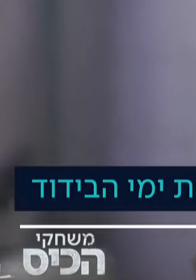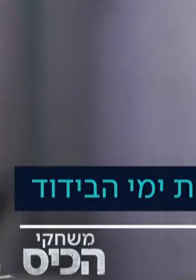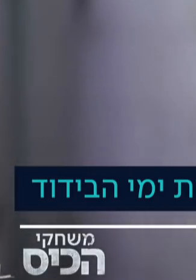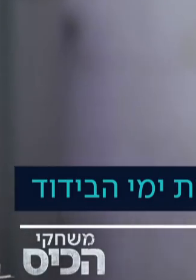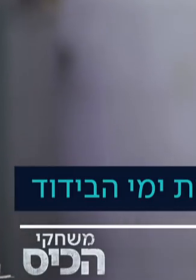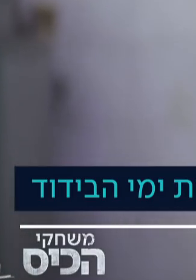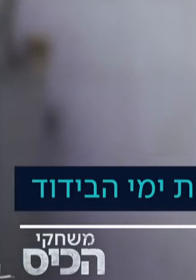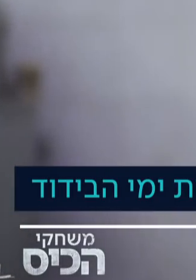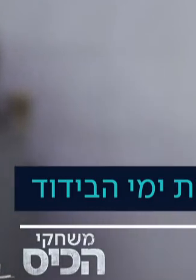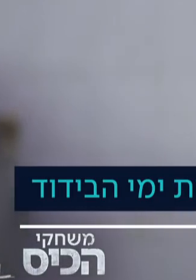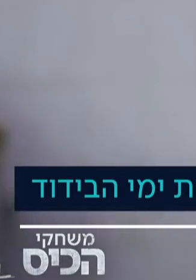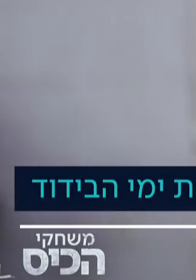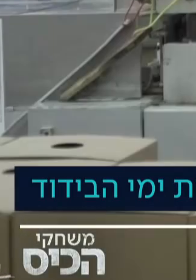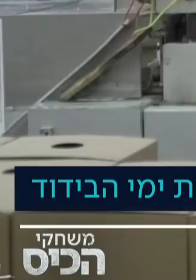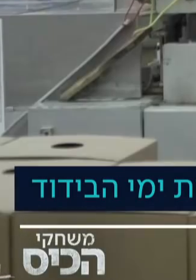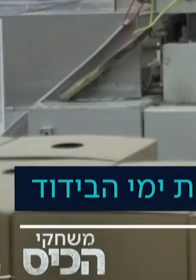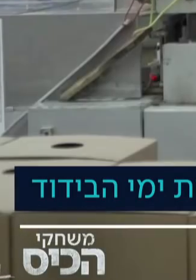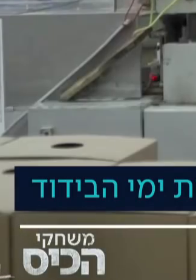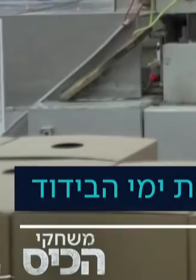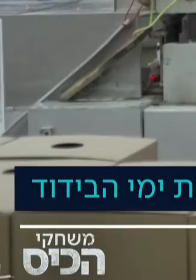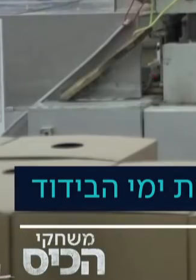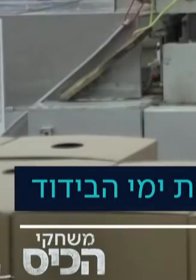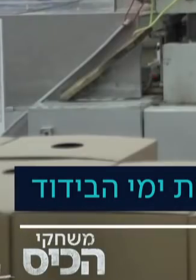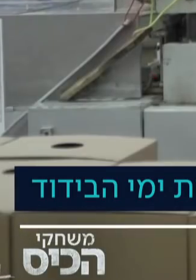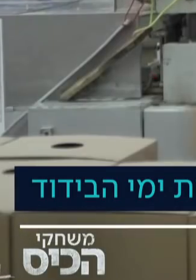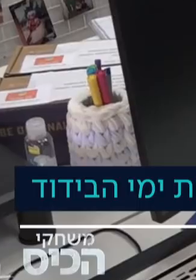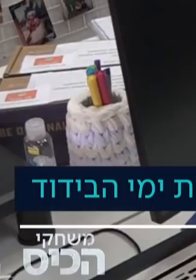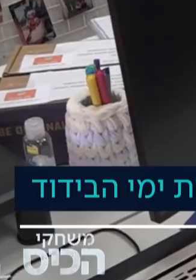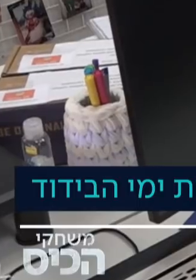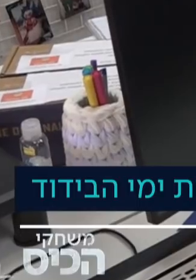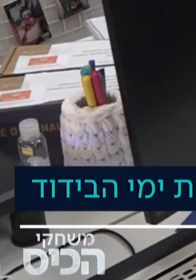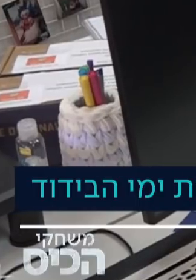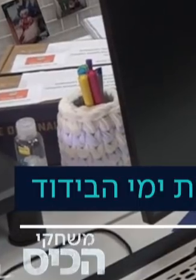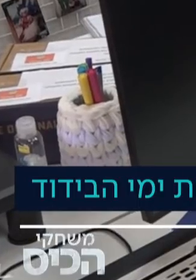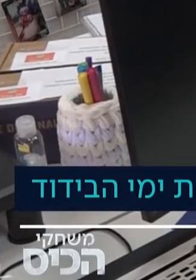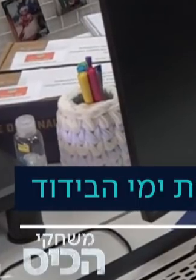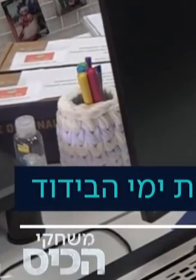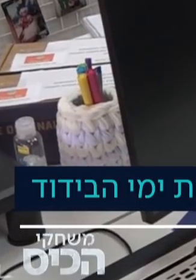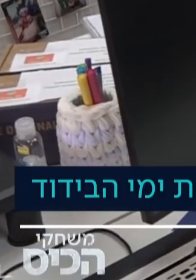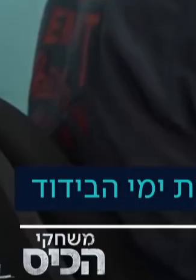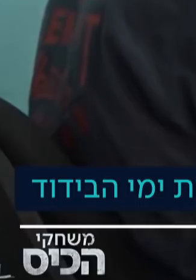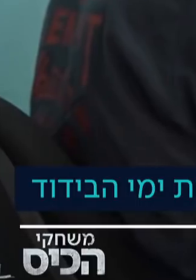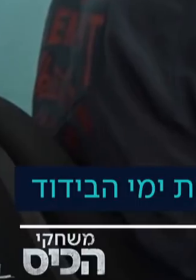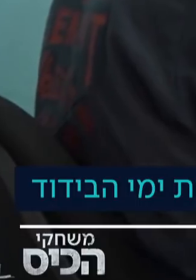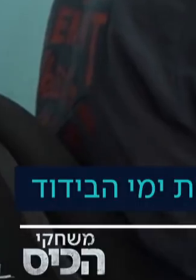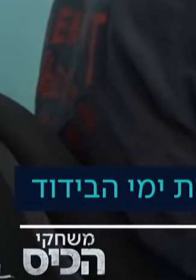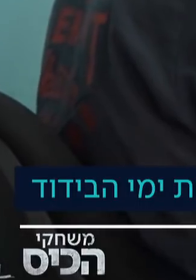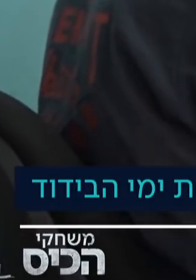המדינה כדי שתחזיר להן את עלויות ימי הבידוד של העובדים שלהן. החברות טוענות שהבידוד עלה להן